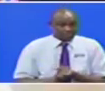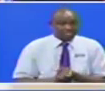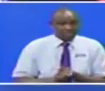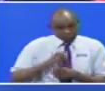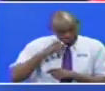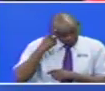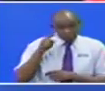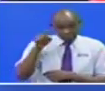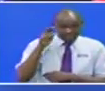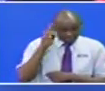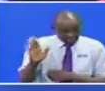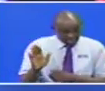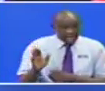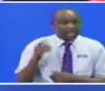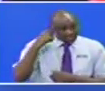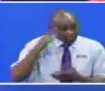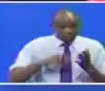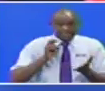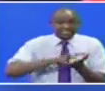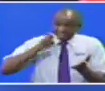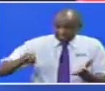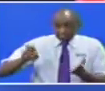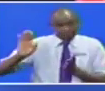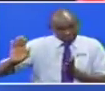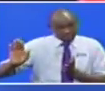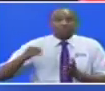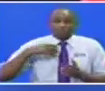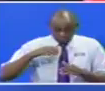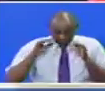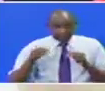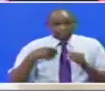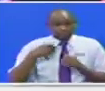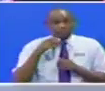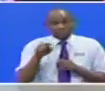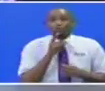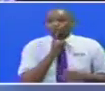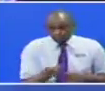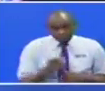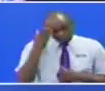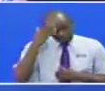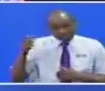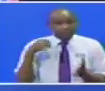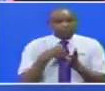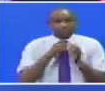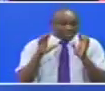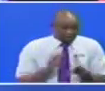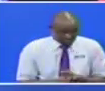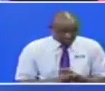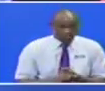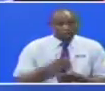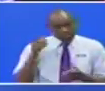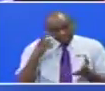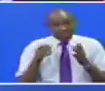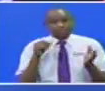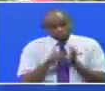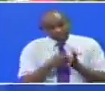sake, I think he should set a step aside, peace prevails, so that it can be shown whether he's part of it, part of the problem, or part of